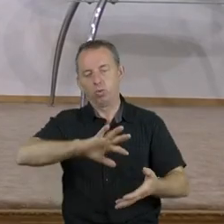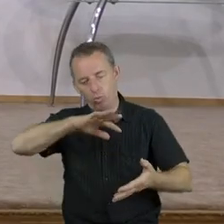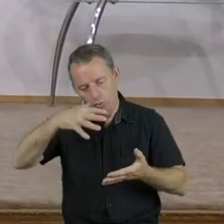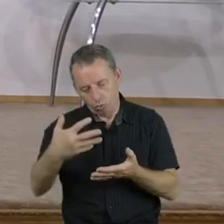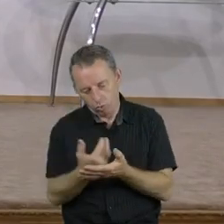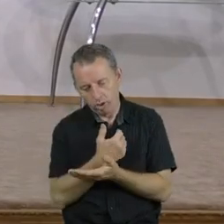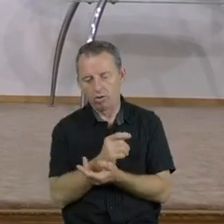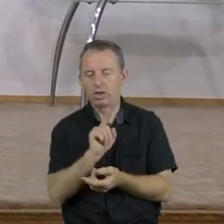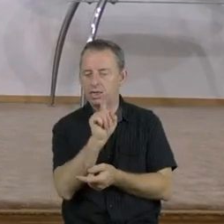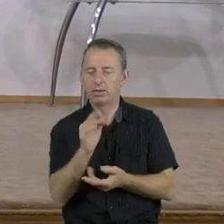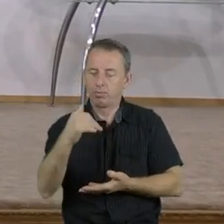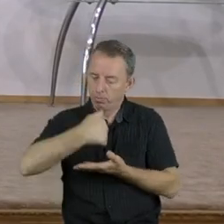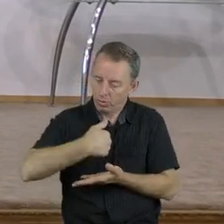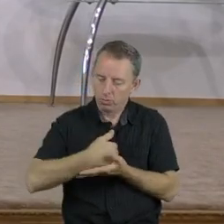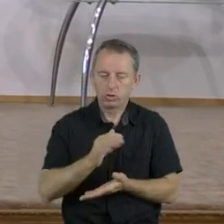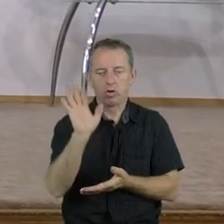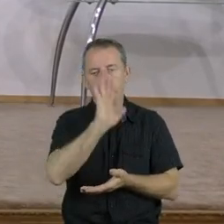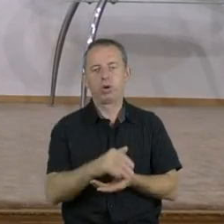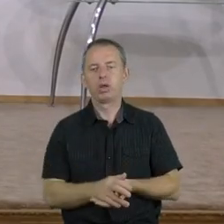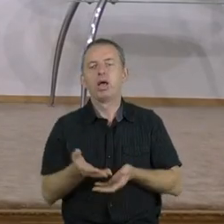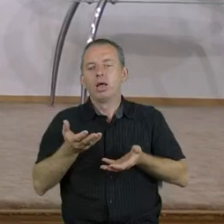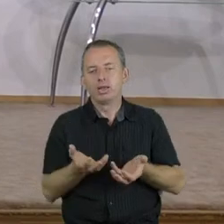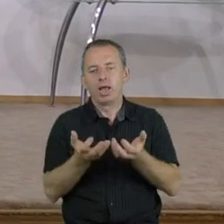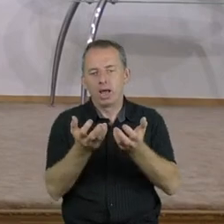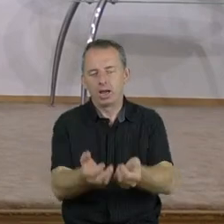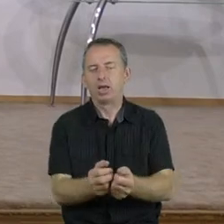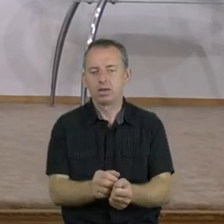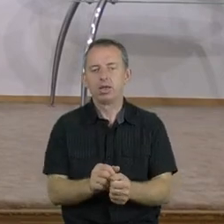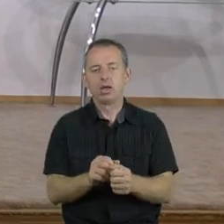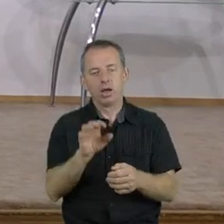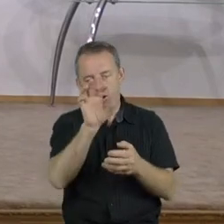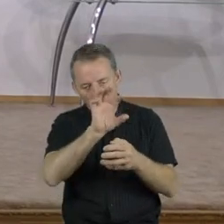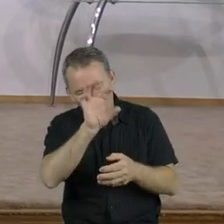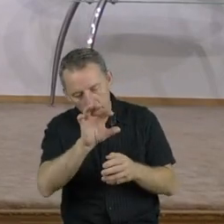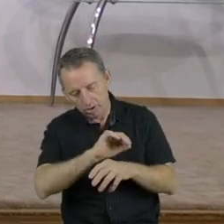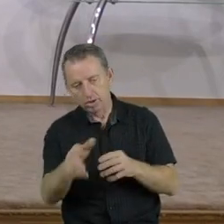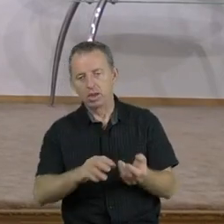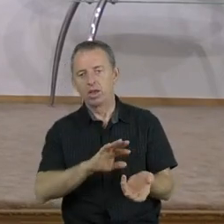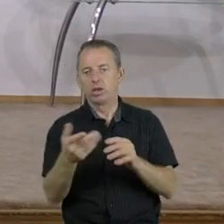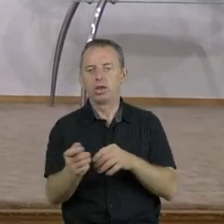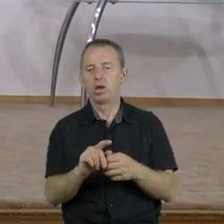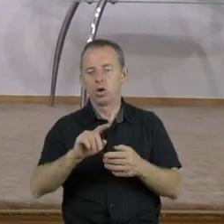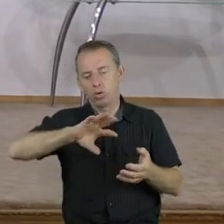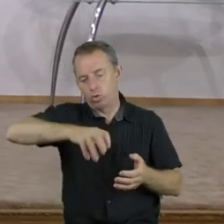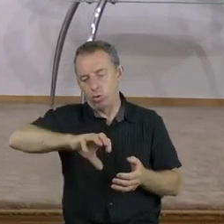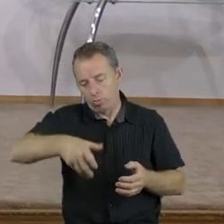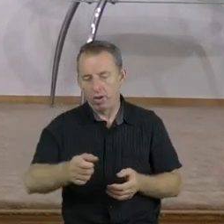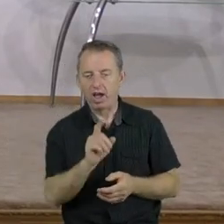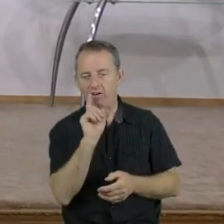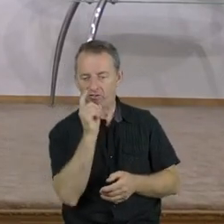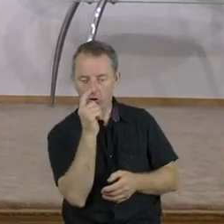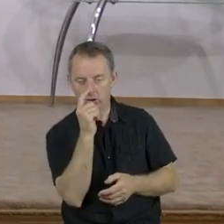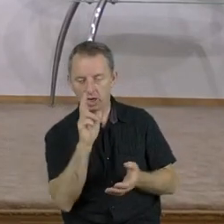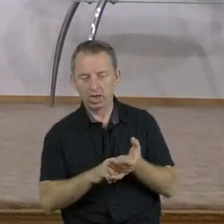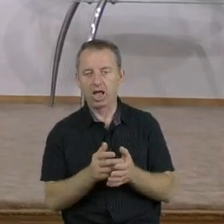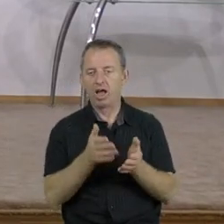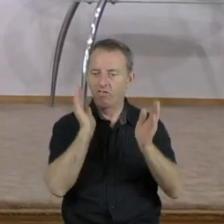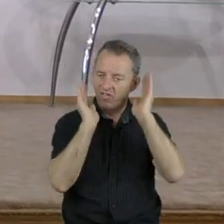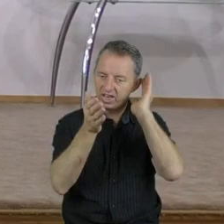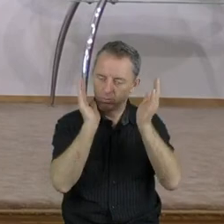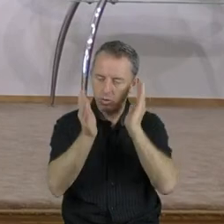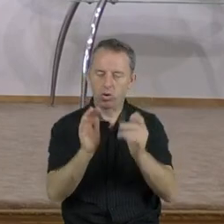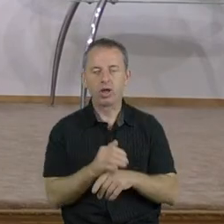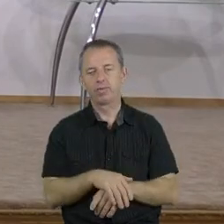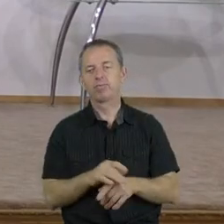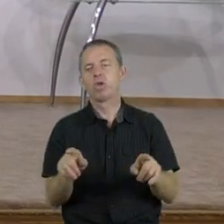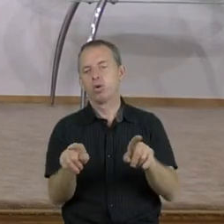mocy Bożej. I zachęcam do śledzenia nas na grupie Foxel na Facebooku,